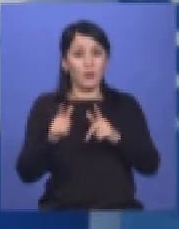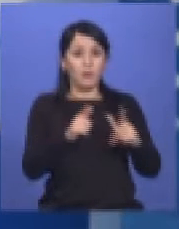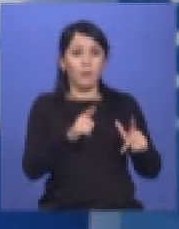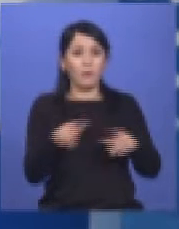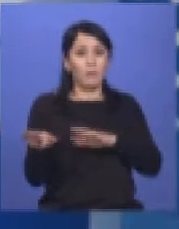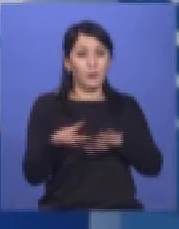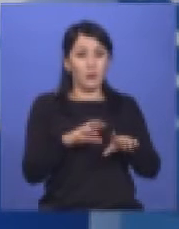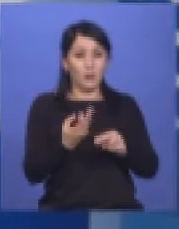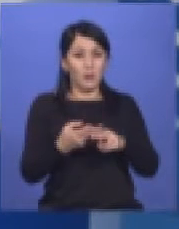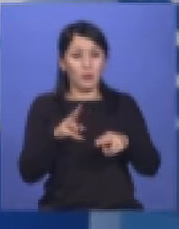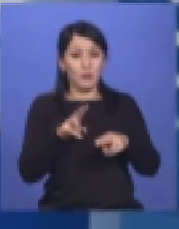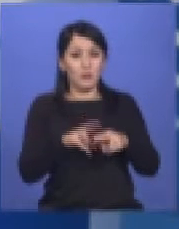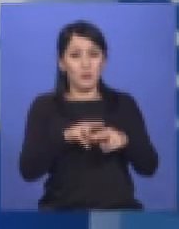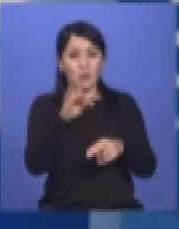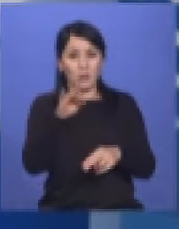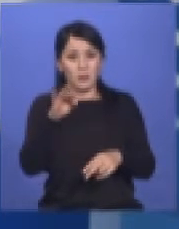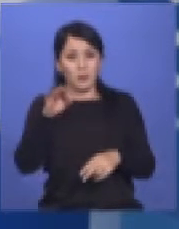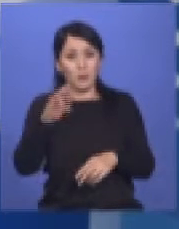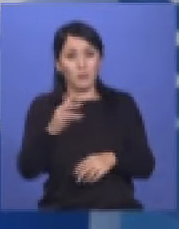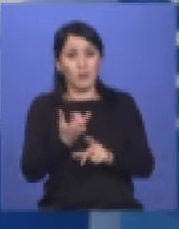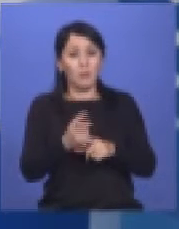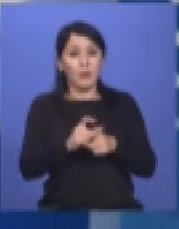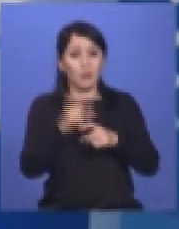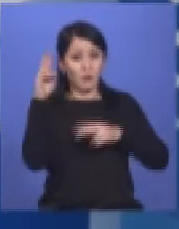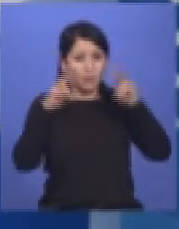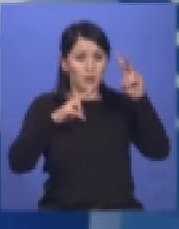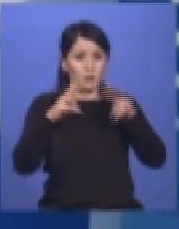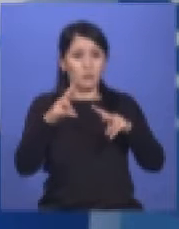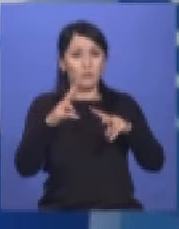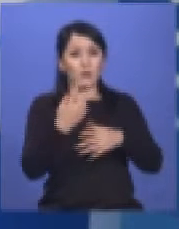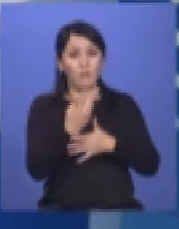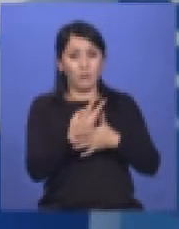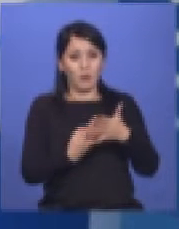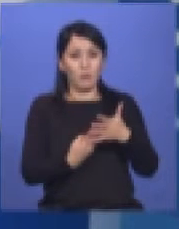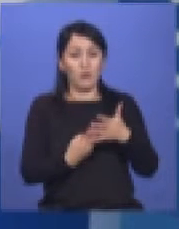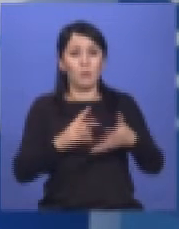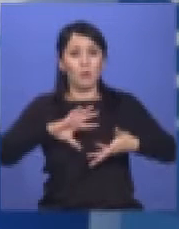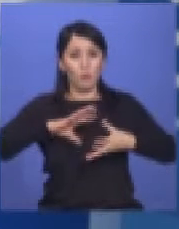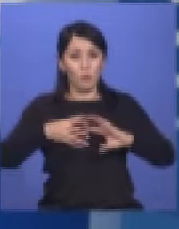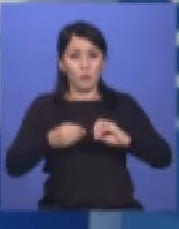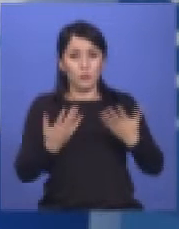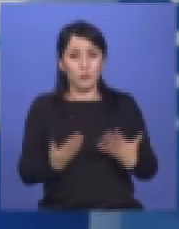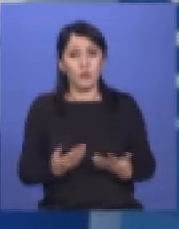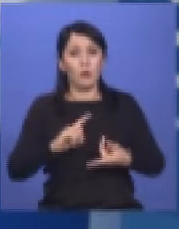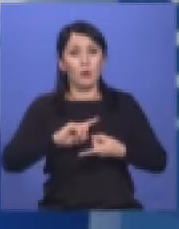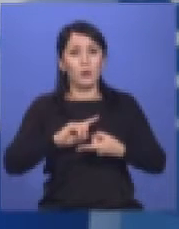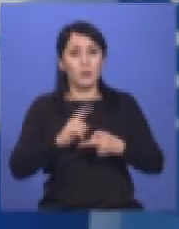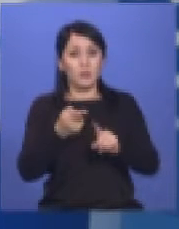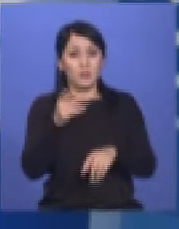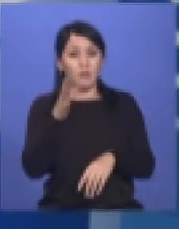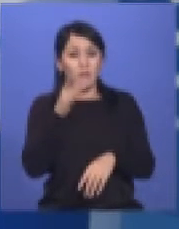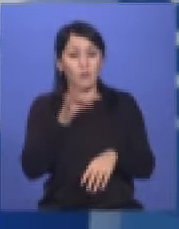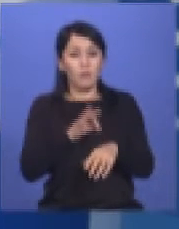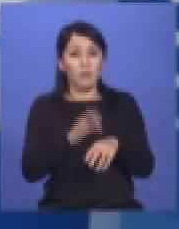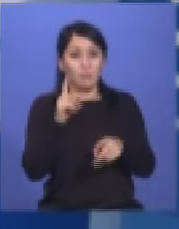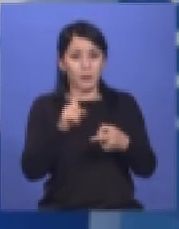подготовила ряд мероприятий по снятию стресса, эмоционального напряжения в связи с выходом к нормальному образу жизни после